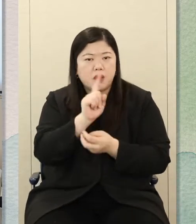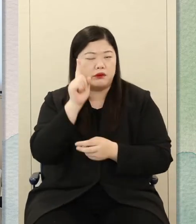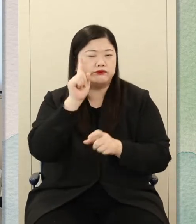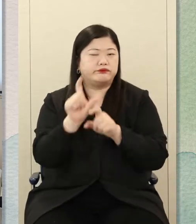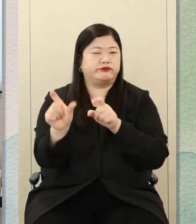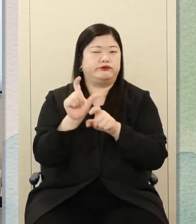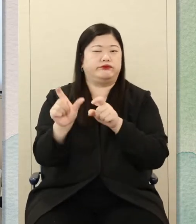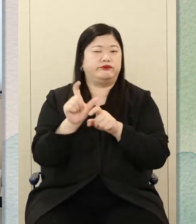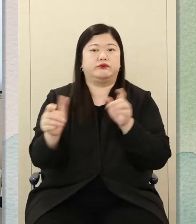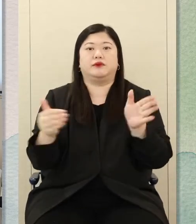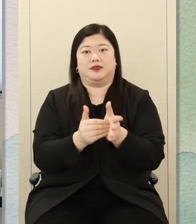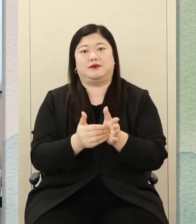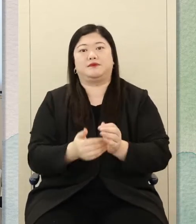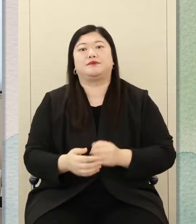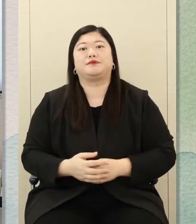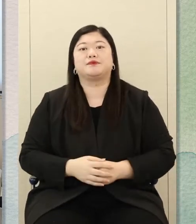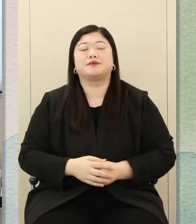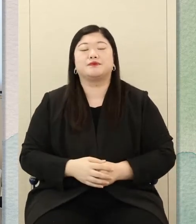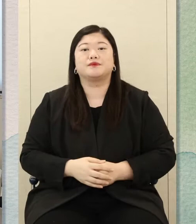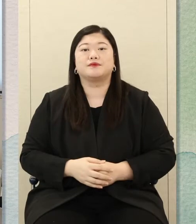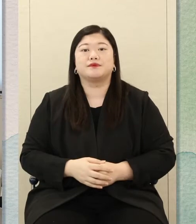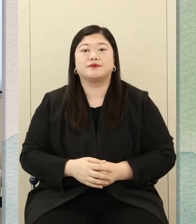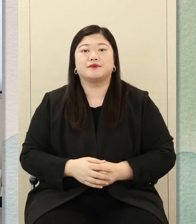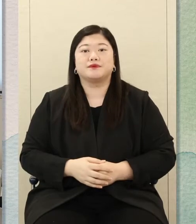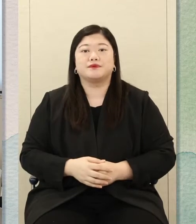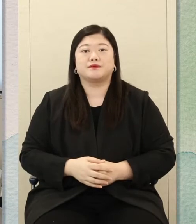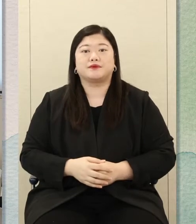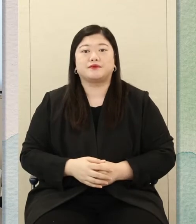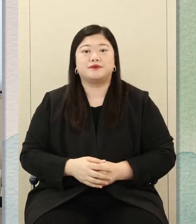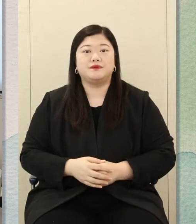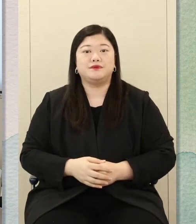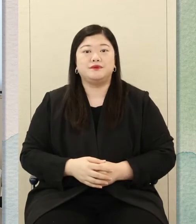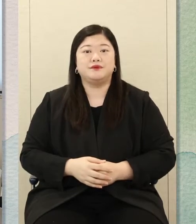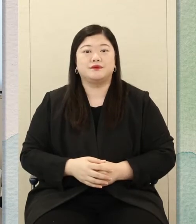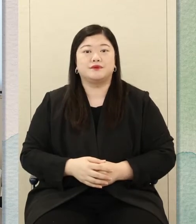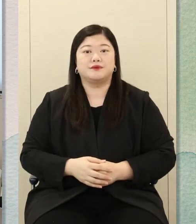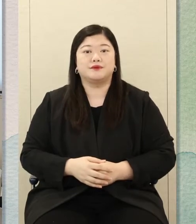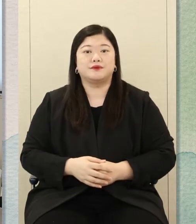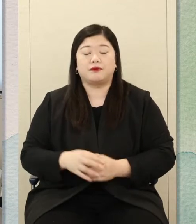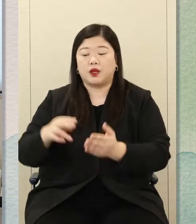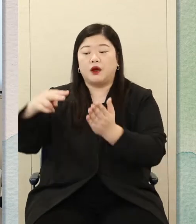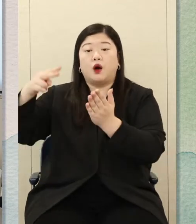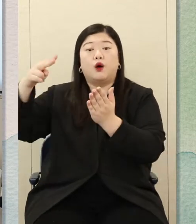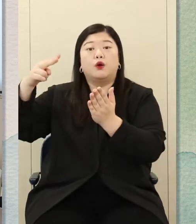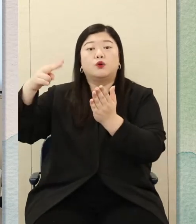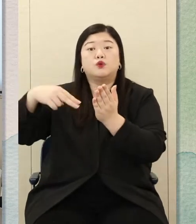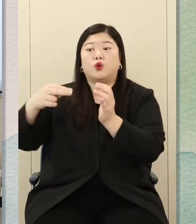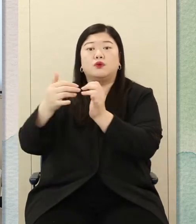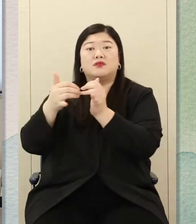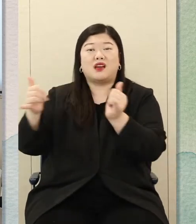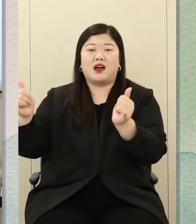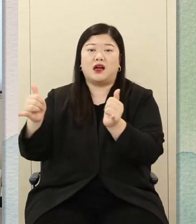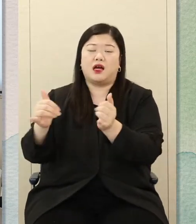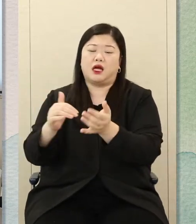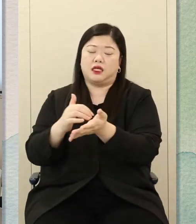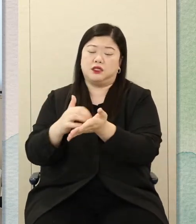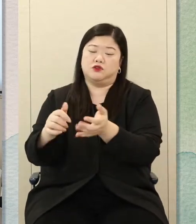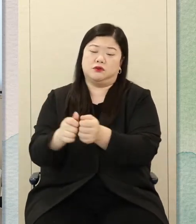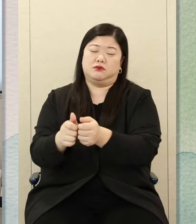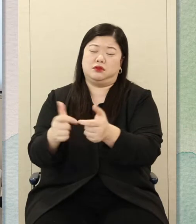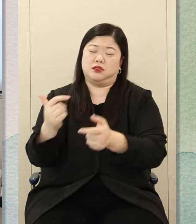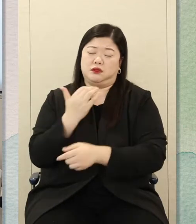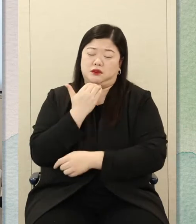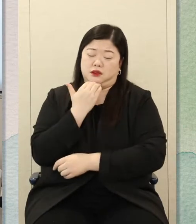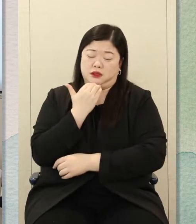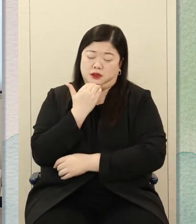되었습니다. 그러면 저희가 이렇게 좀 직접 내용을 좀 살펴보면 독자를 왜 이렇게 쉽게 늘릴 수 없을까? 이런 고민들을